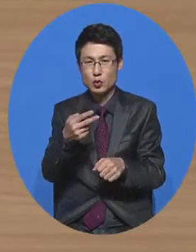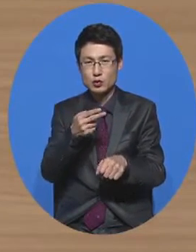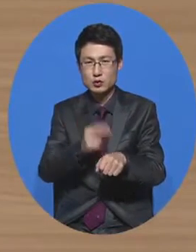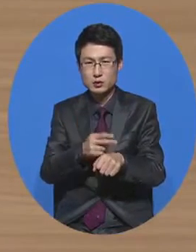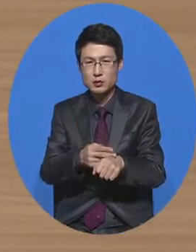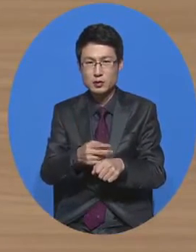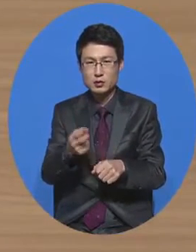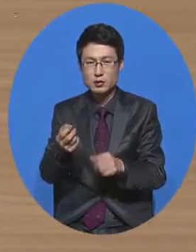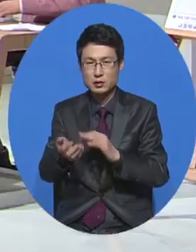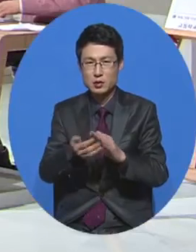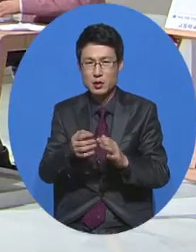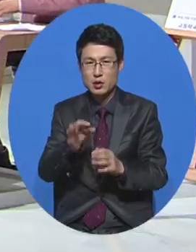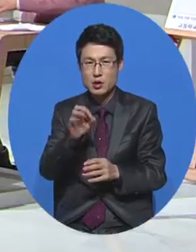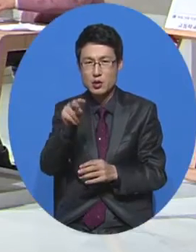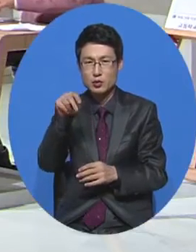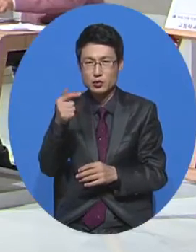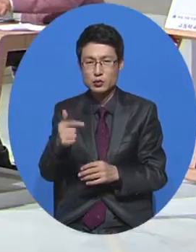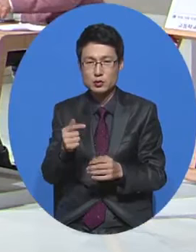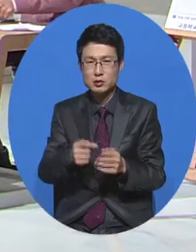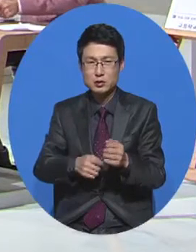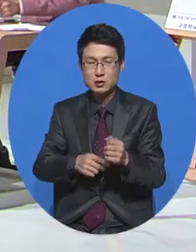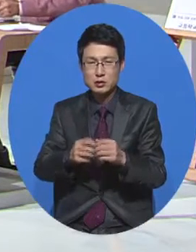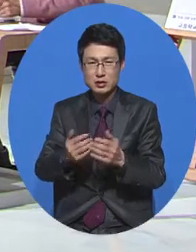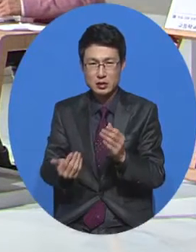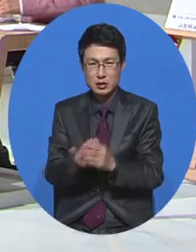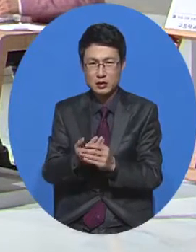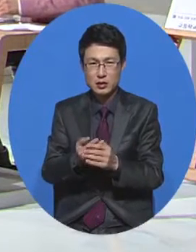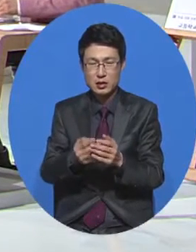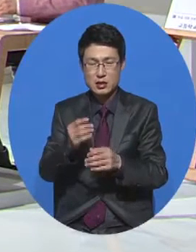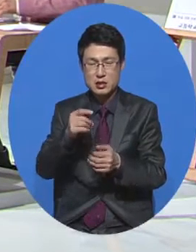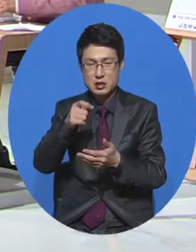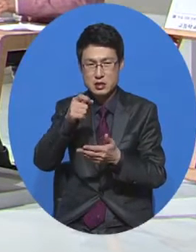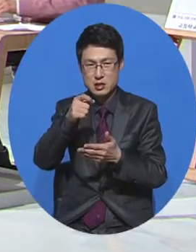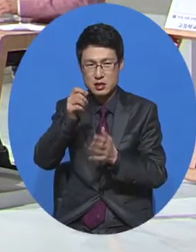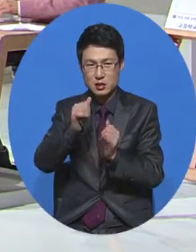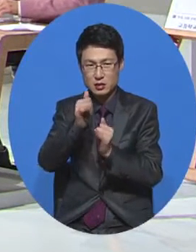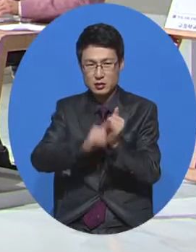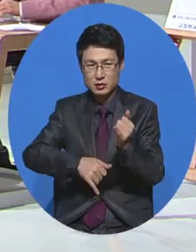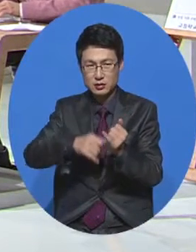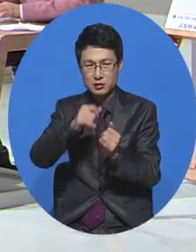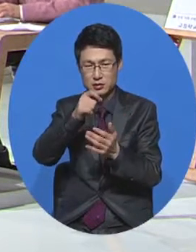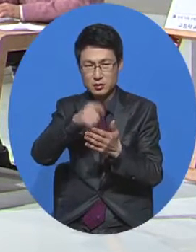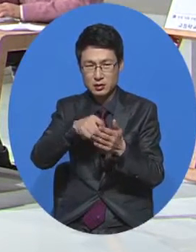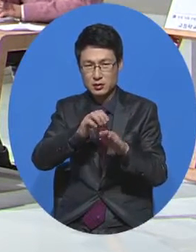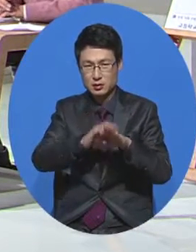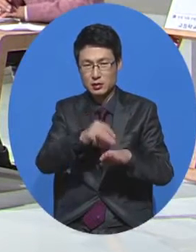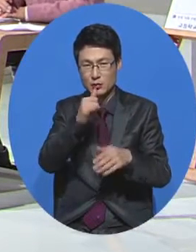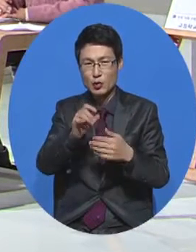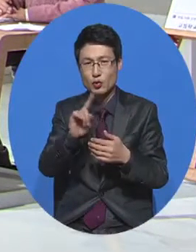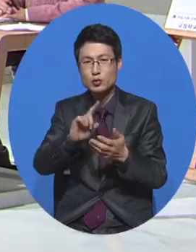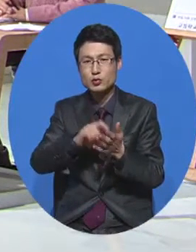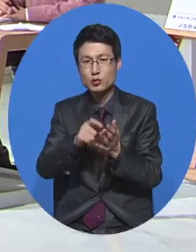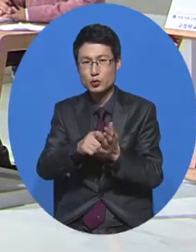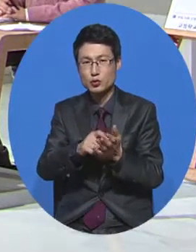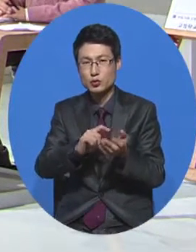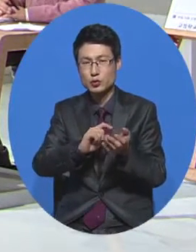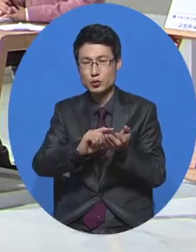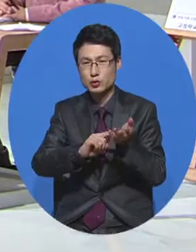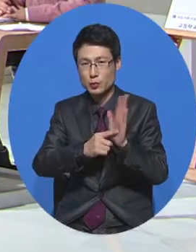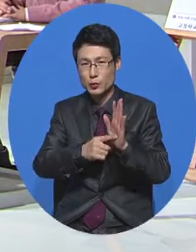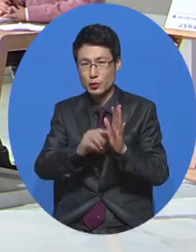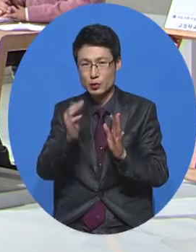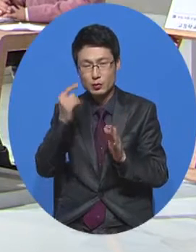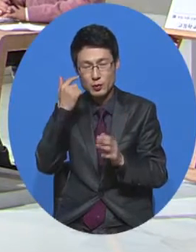질문 드렸던 여순사건 의 의미 만약에 역사 교과서에 실린 다면 어느정도 소개가 되어야 되는지 짤막하게 한 말씀